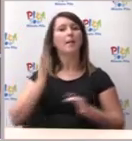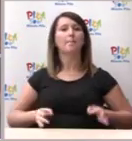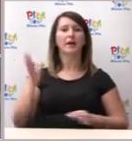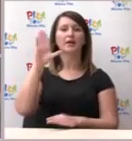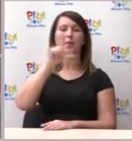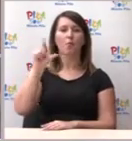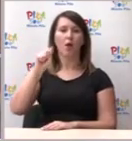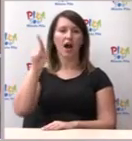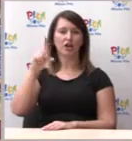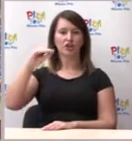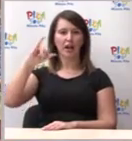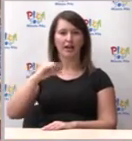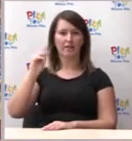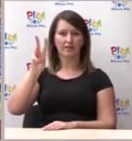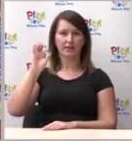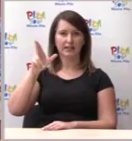Aleksandrę Błażejewską.